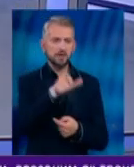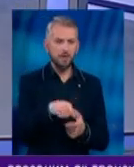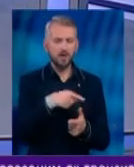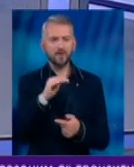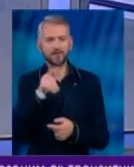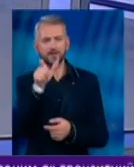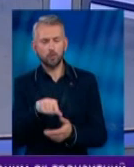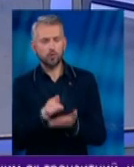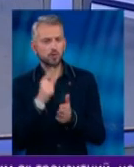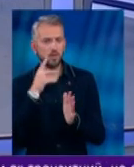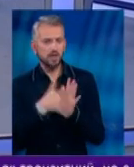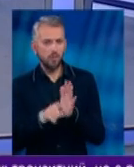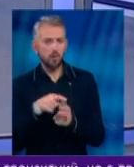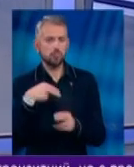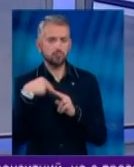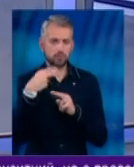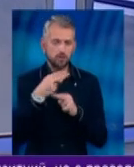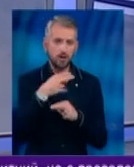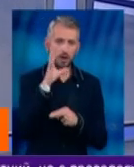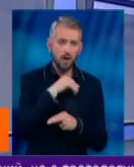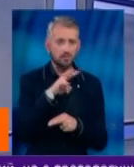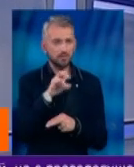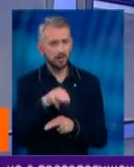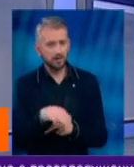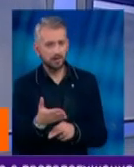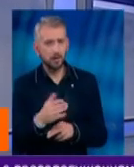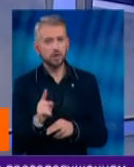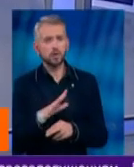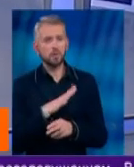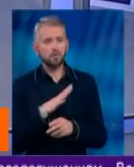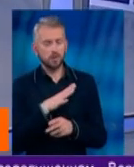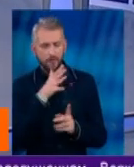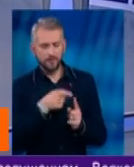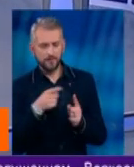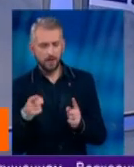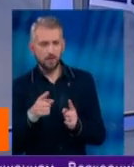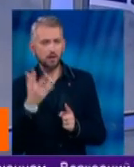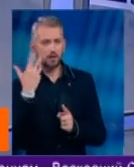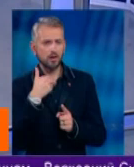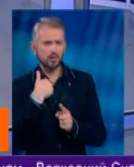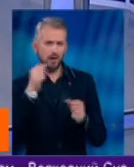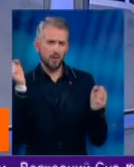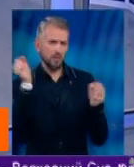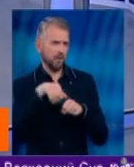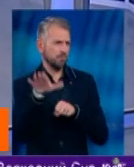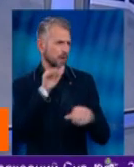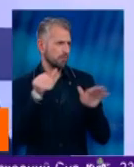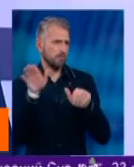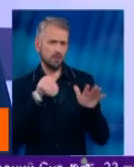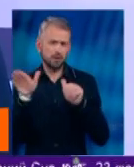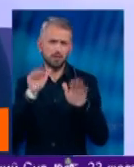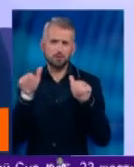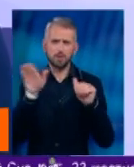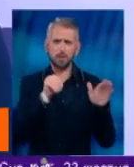то есть может он погашать кредит или нет, то есть, потому что было определенное время, когда то есть, бездумно брали кредиты, то есть думали, ну вот как